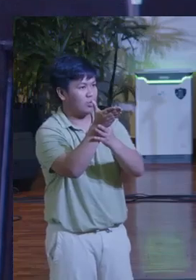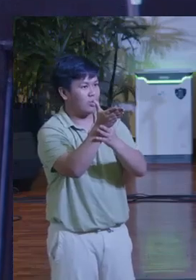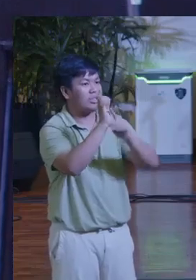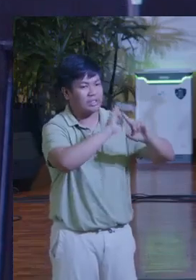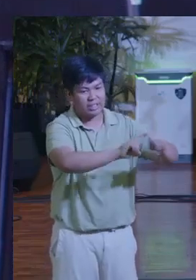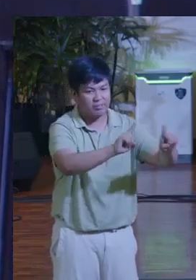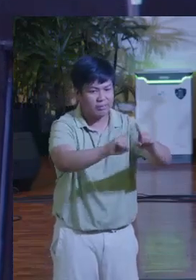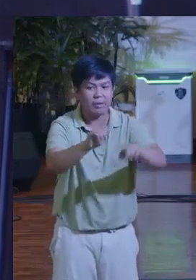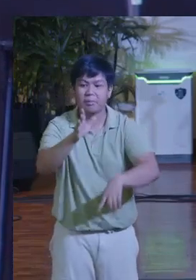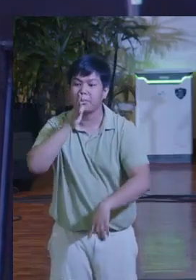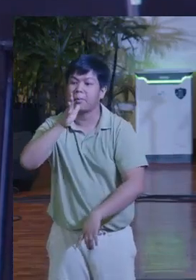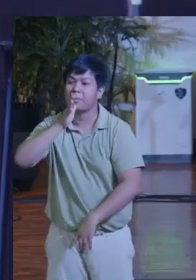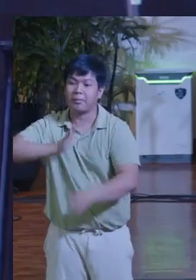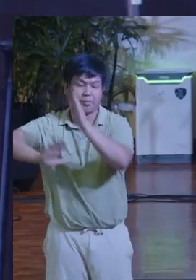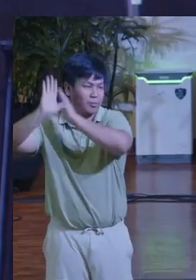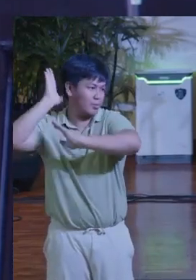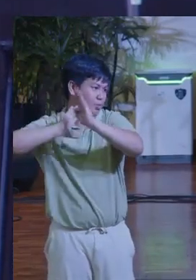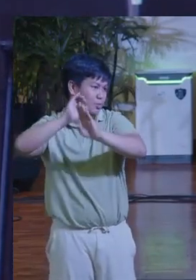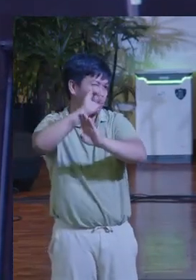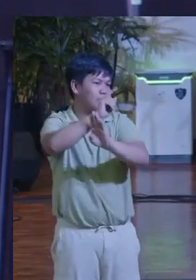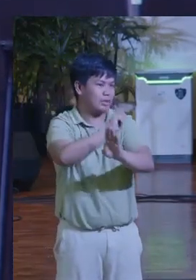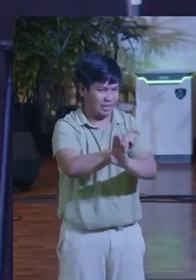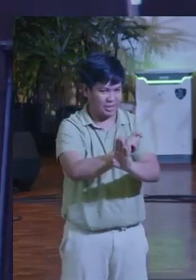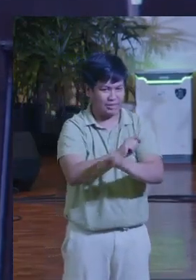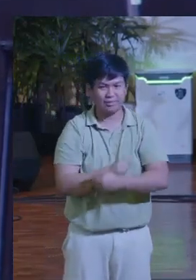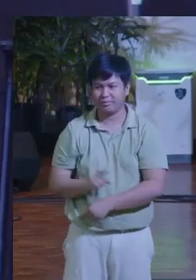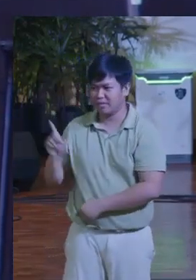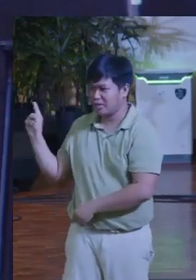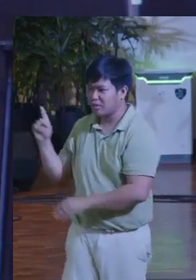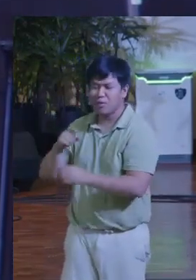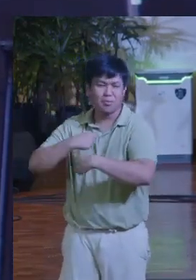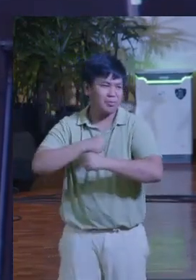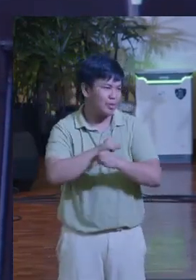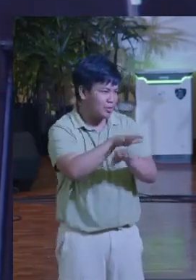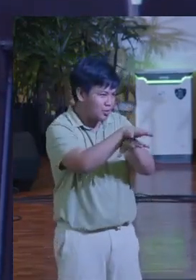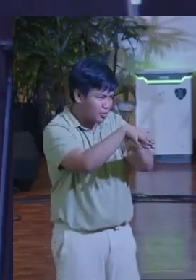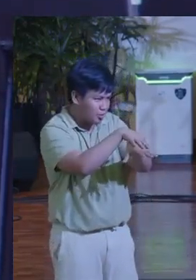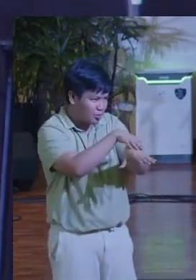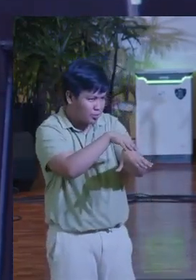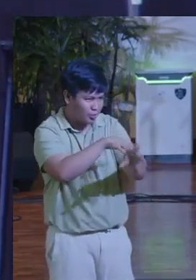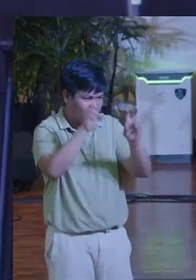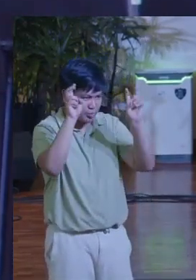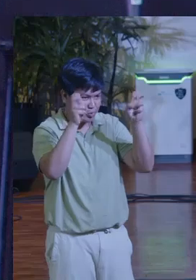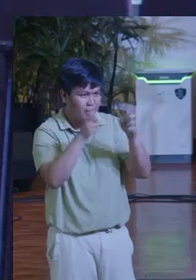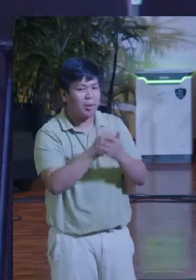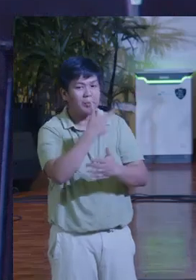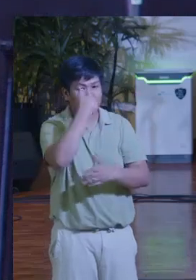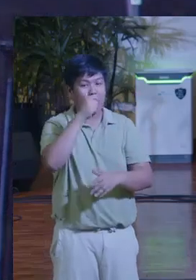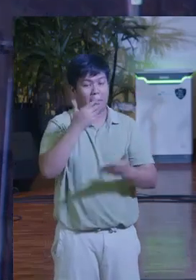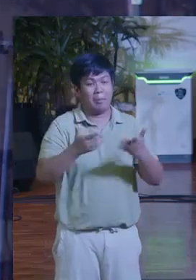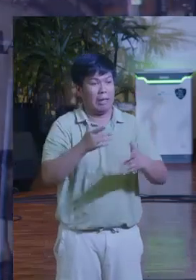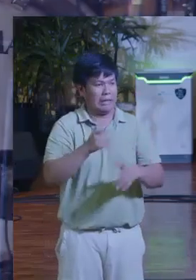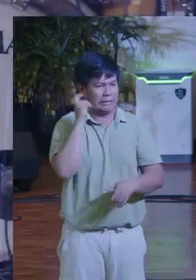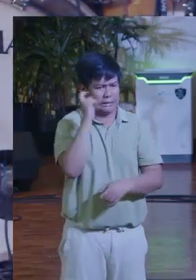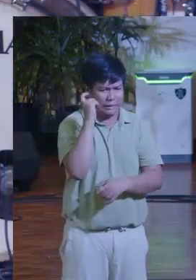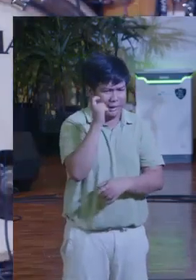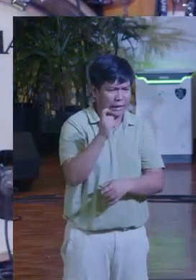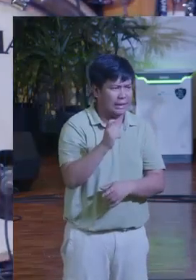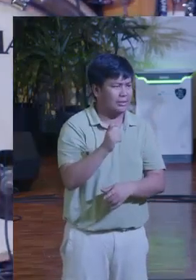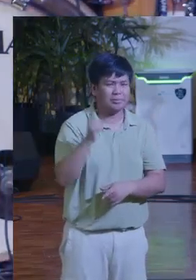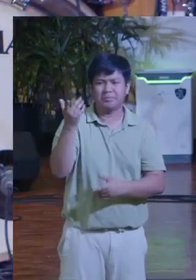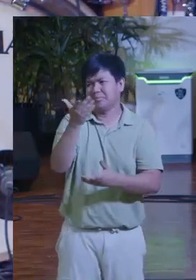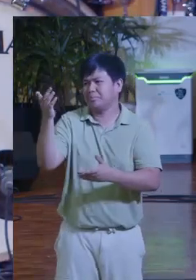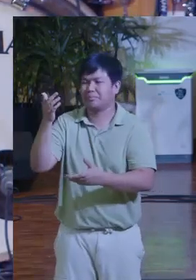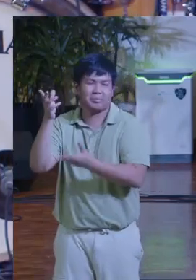ina. No, binagalang ko ng konti yung pagsabi nun kasi pag masyadong mabilis, baka mali ang intindi